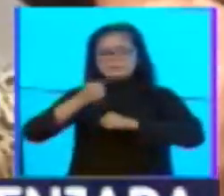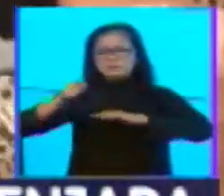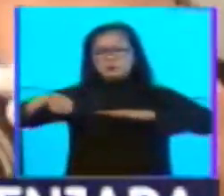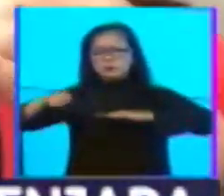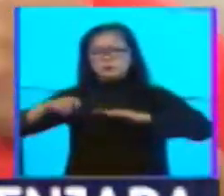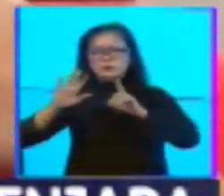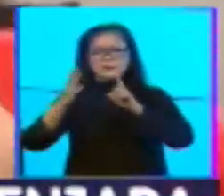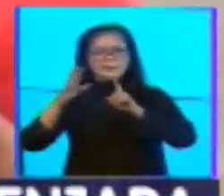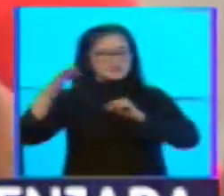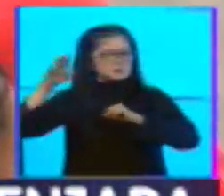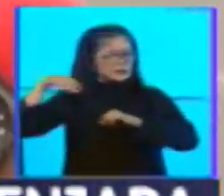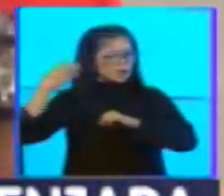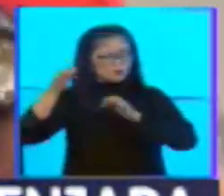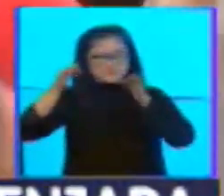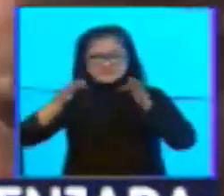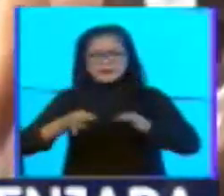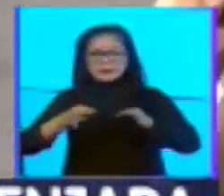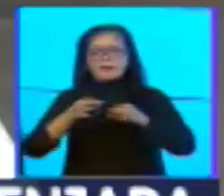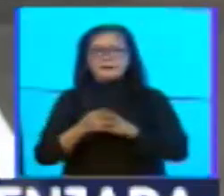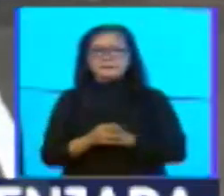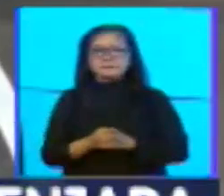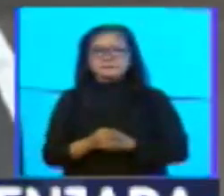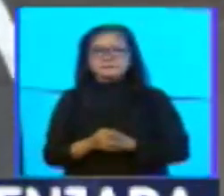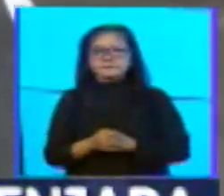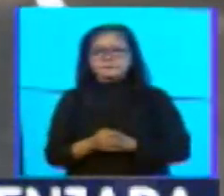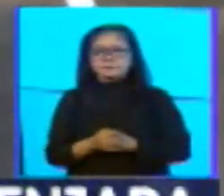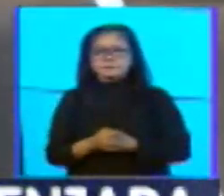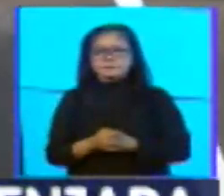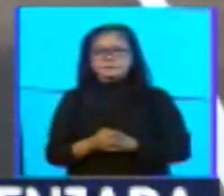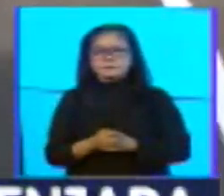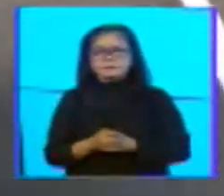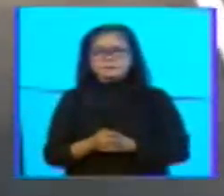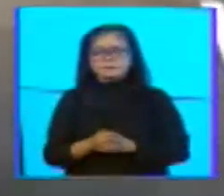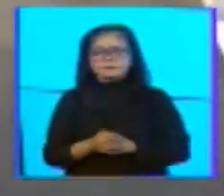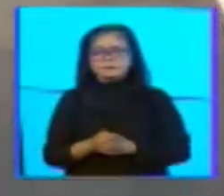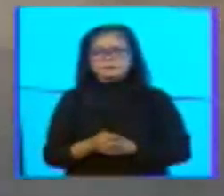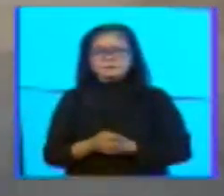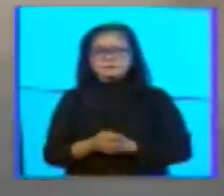tahun penjara. Dari Kabupaten Tangerang, Banten, Aimarani, iNews melaporkan.